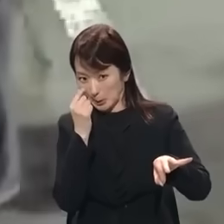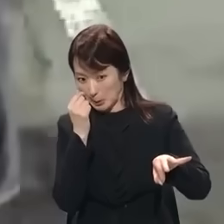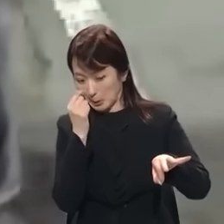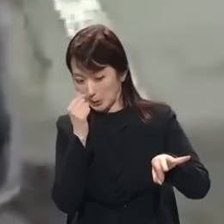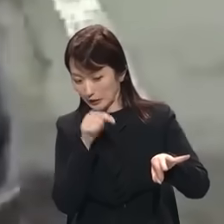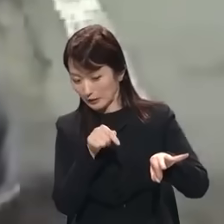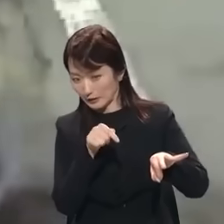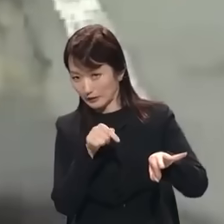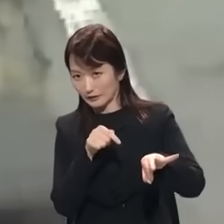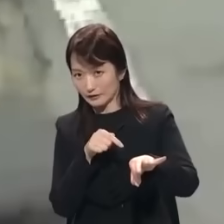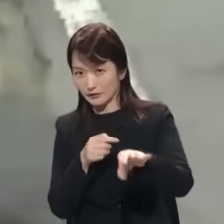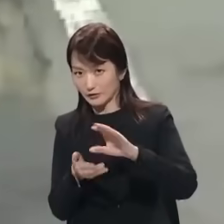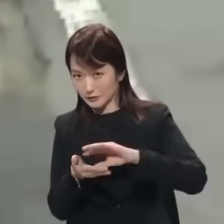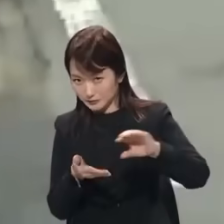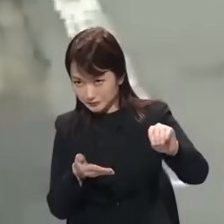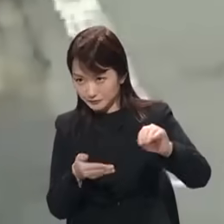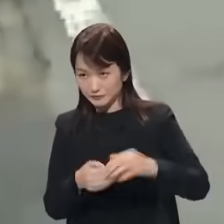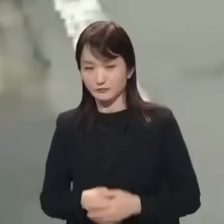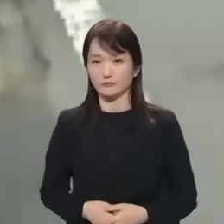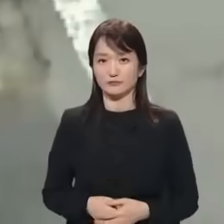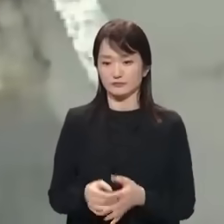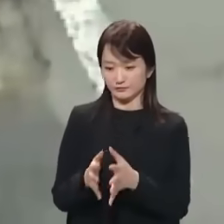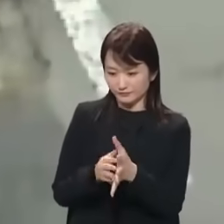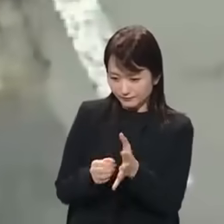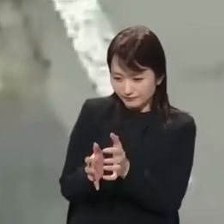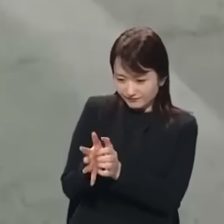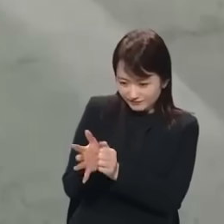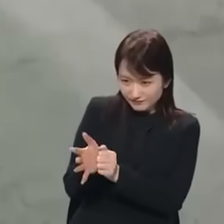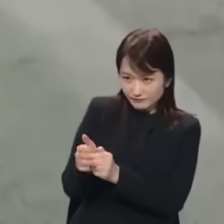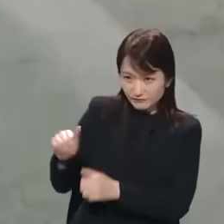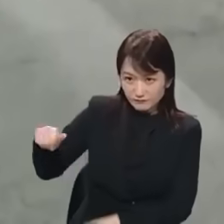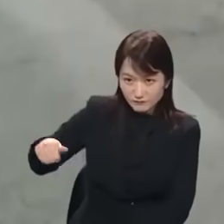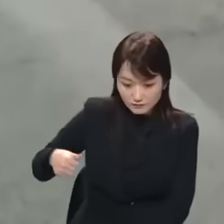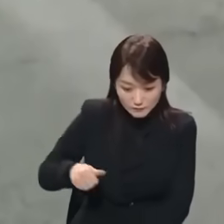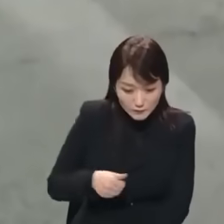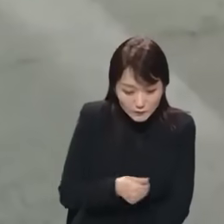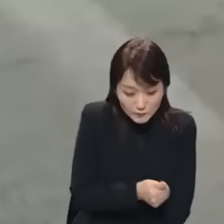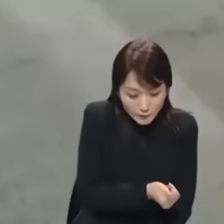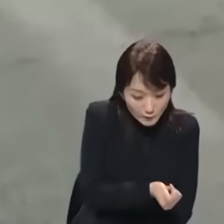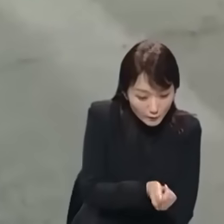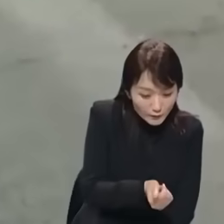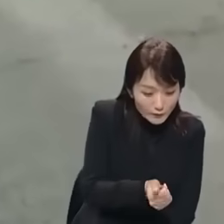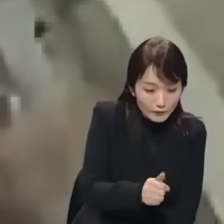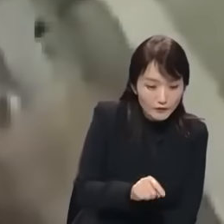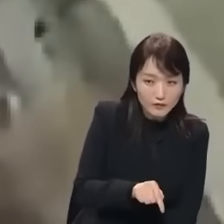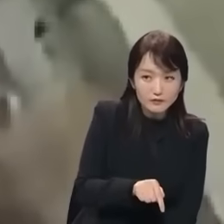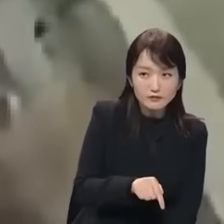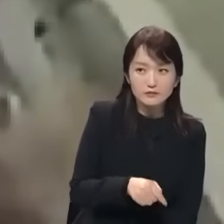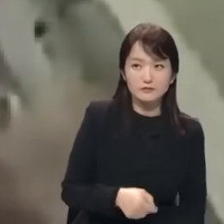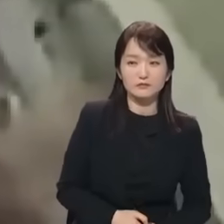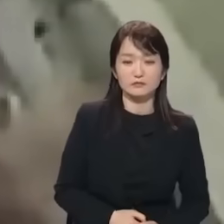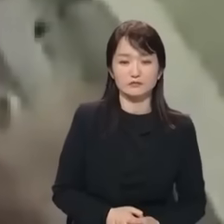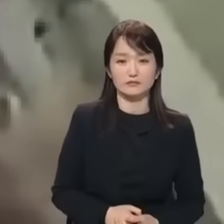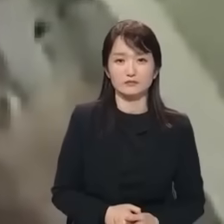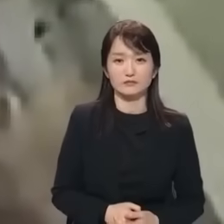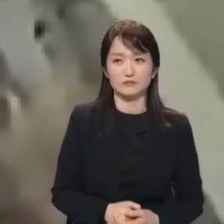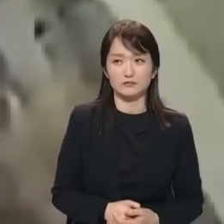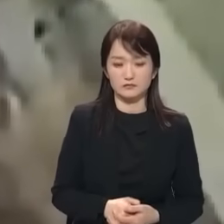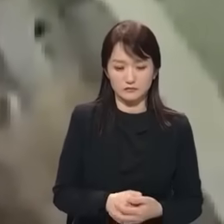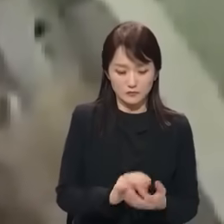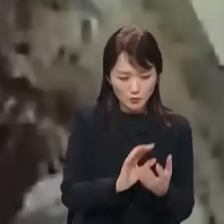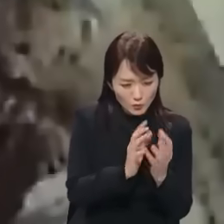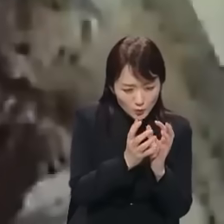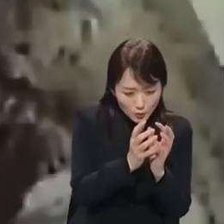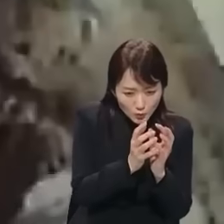있어요 자 가니까 이제 들고 있던 장갑을 끼면서 안쪽으로 어 돌아서 저렇게 가더니 어 역시 또 화단